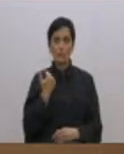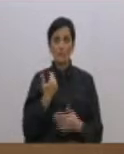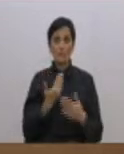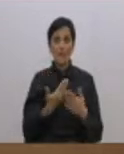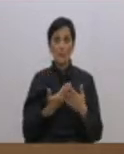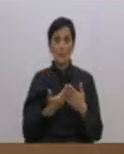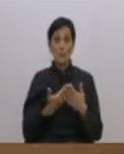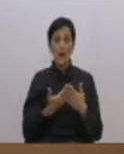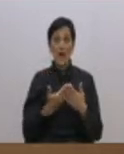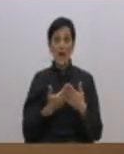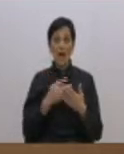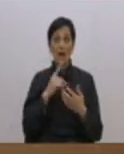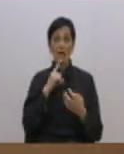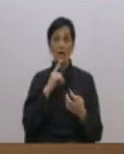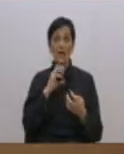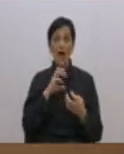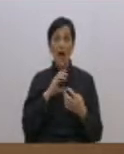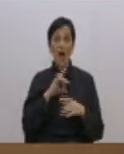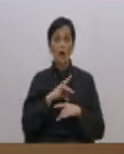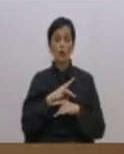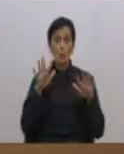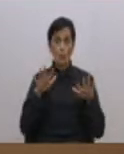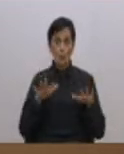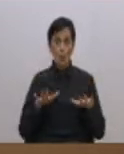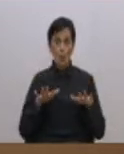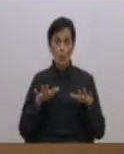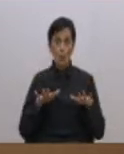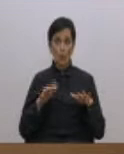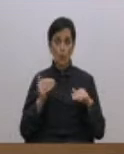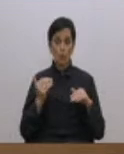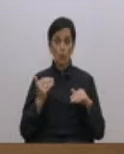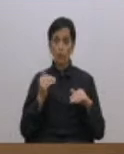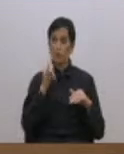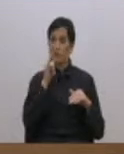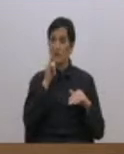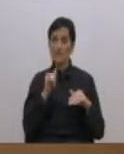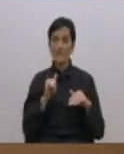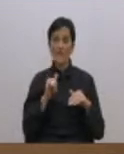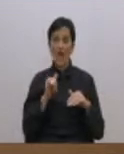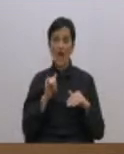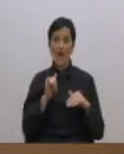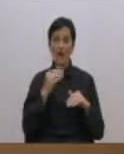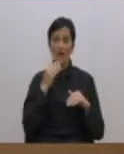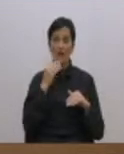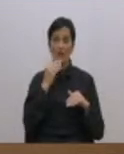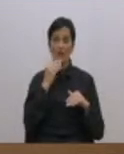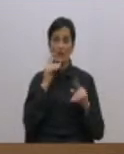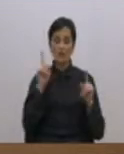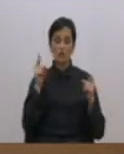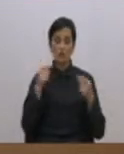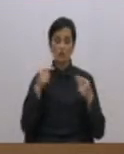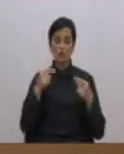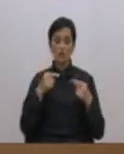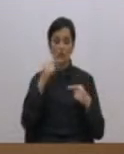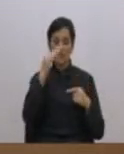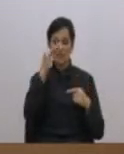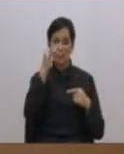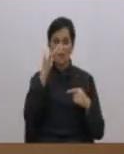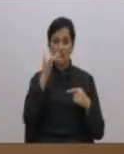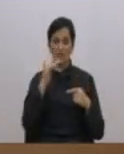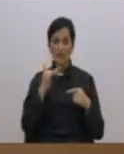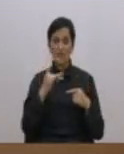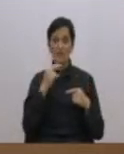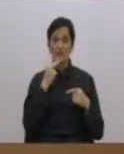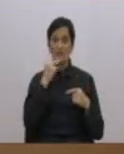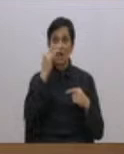მაგალითად აღდგომის დღესასწაულზე მუსლიმმა ვერ შეაგზავნა შესაბამისი ჩამოთვლილი ის